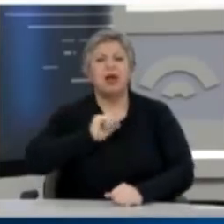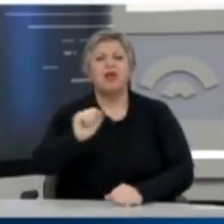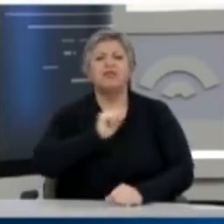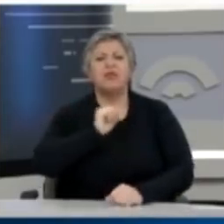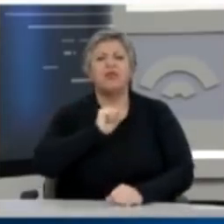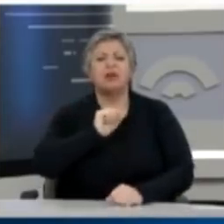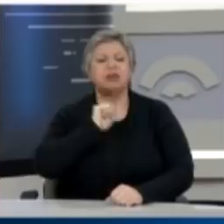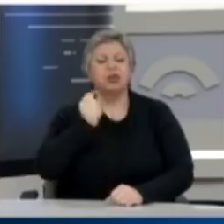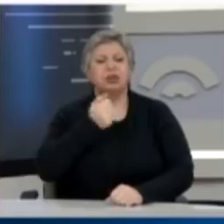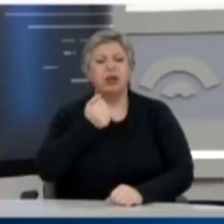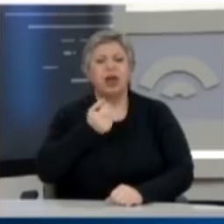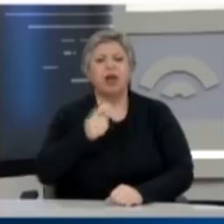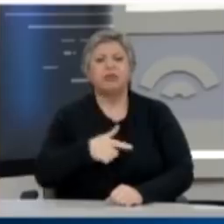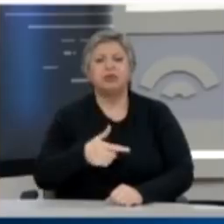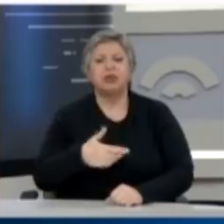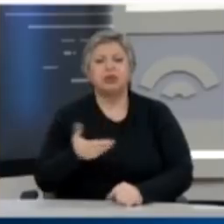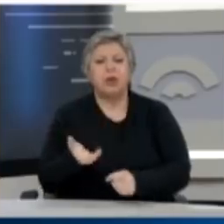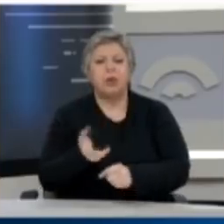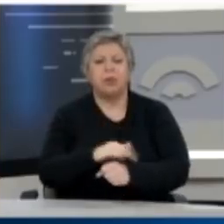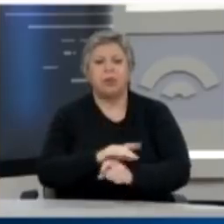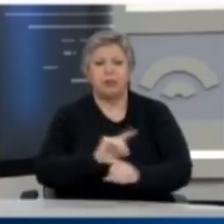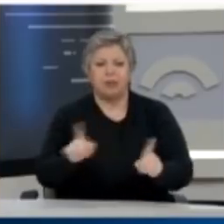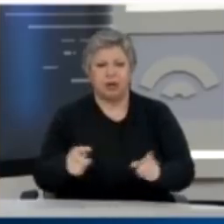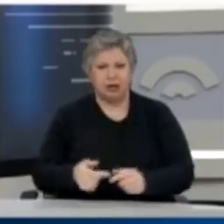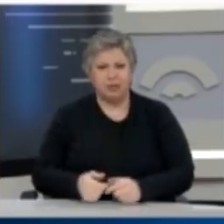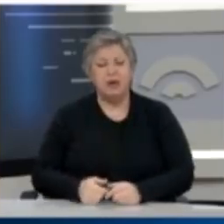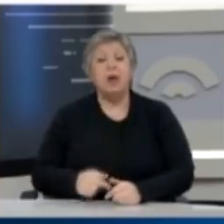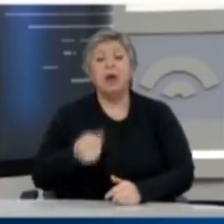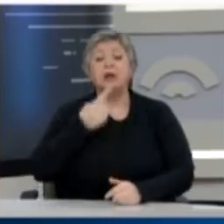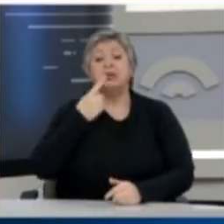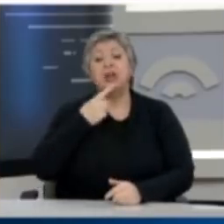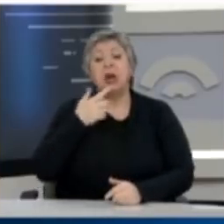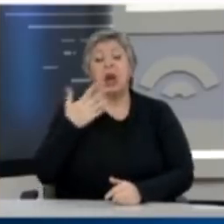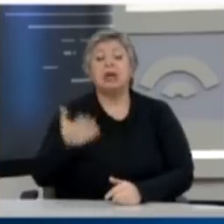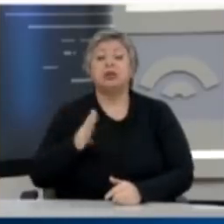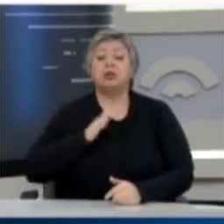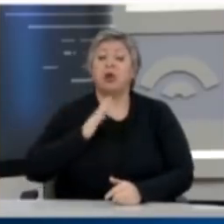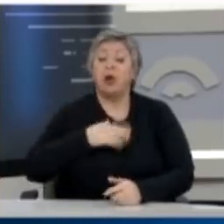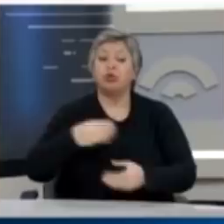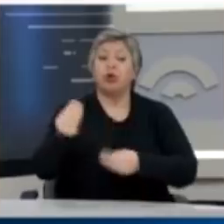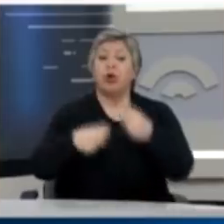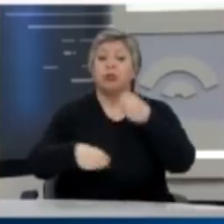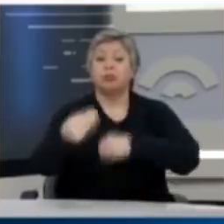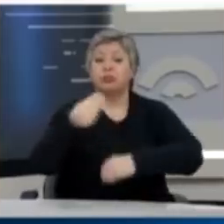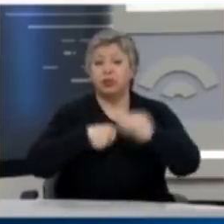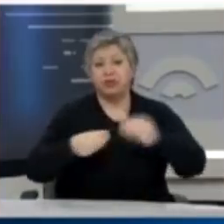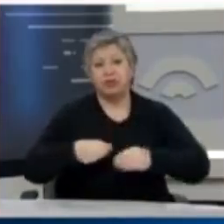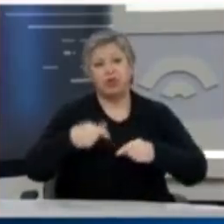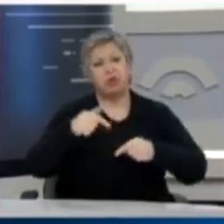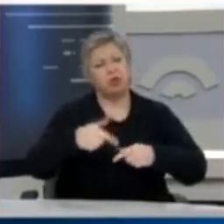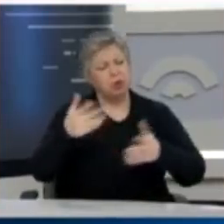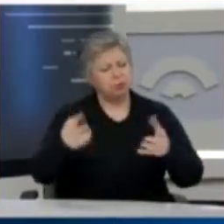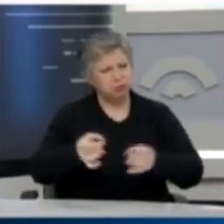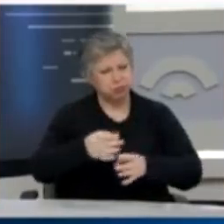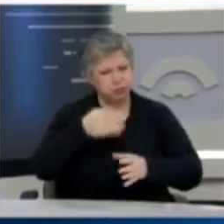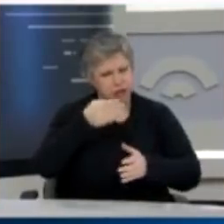μας λέτε? Ότι ο λαός σας ψηφίζει, κάθε φορά τέλος πάντων, όπως πριν, τώρα εσάς, αύριο άλλος,